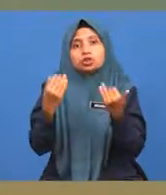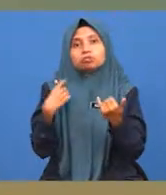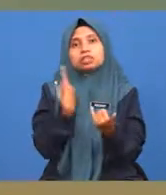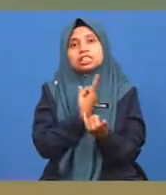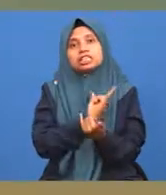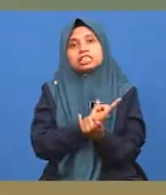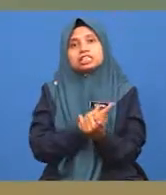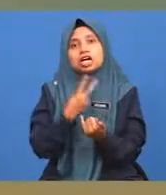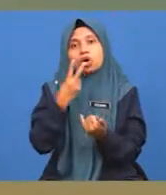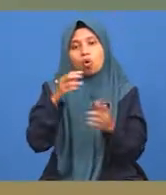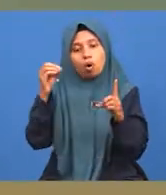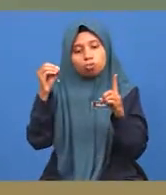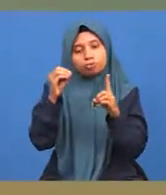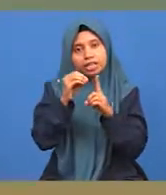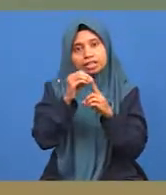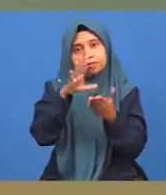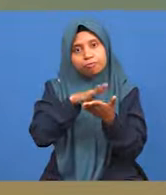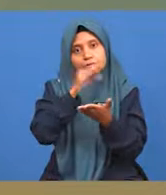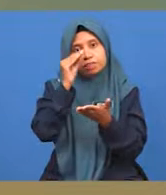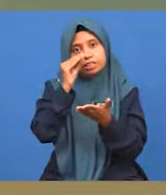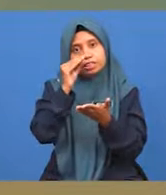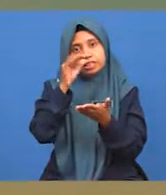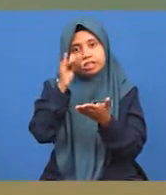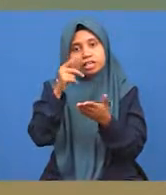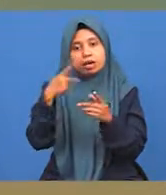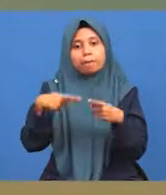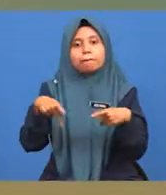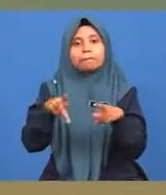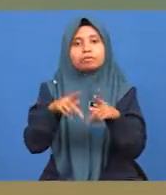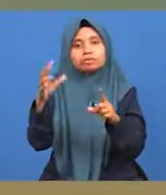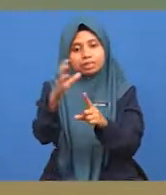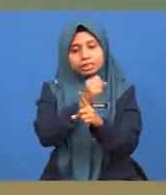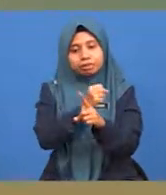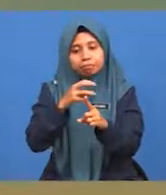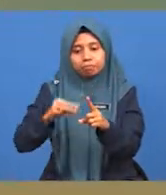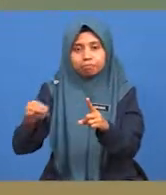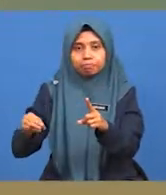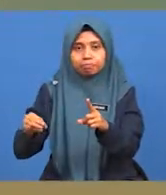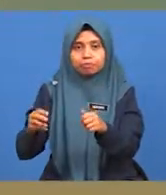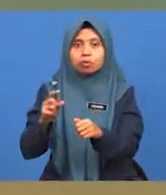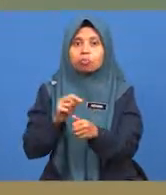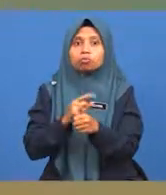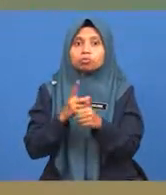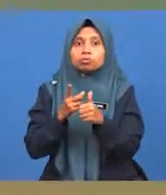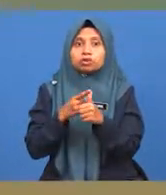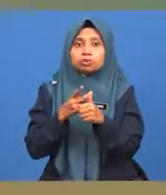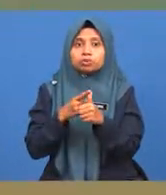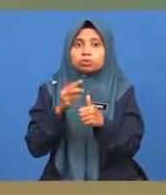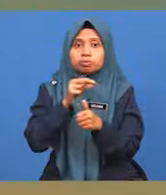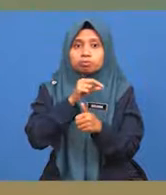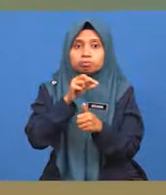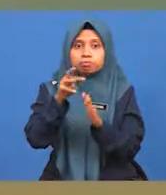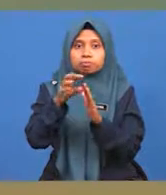lihat objektif pembelajaran yang perlu dicapai oleh murid-murid, iaitu